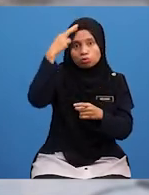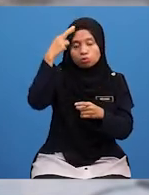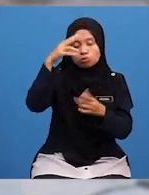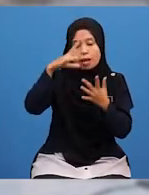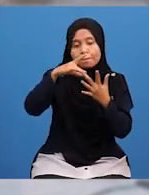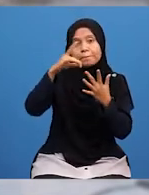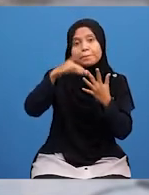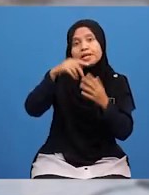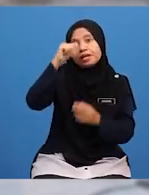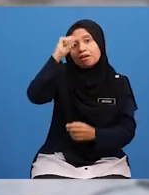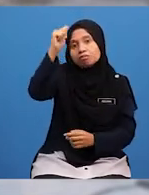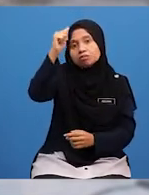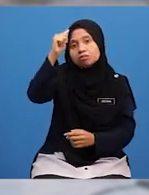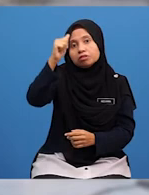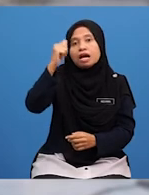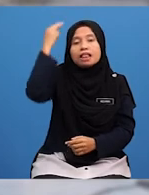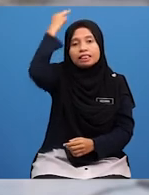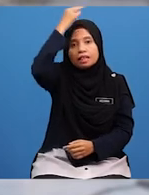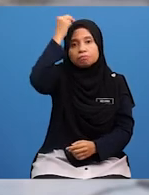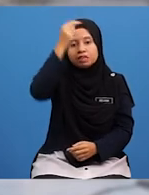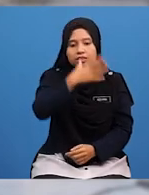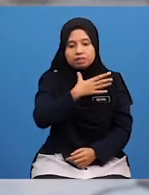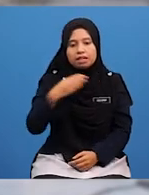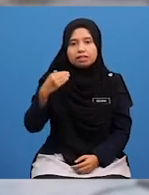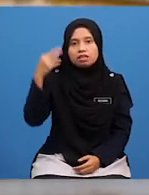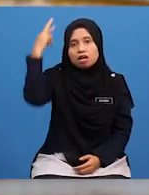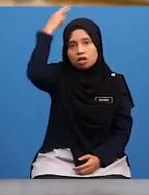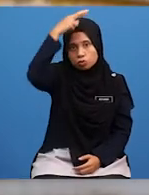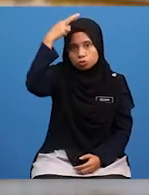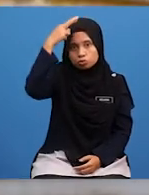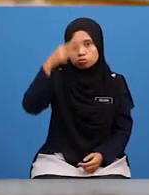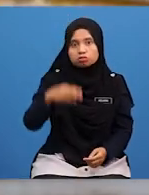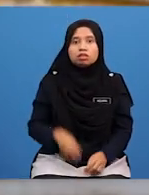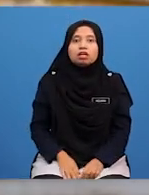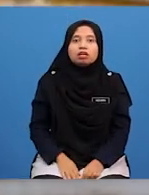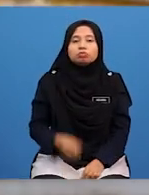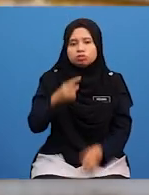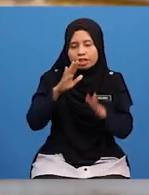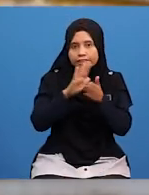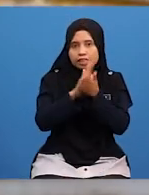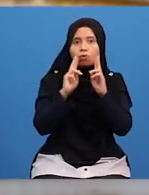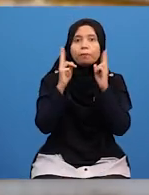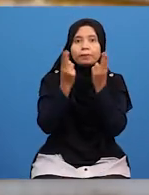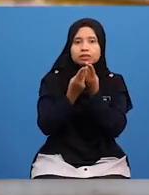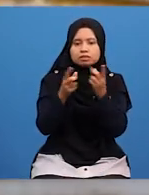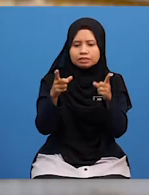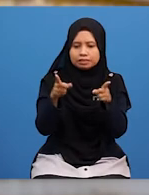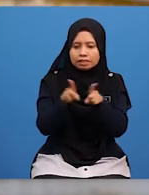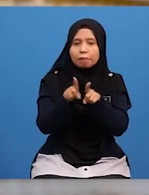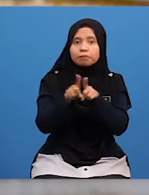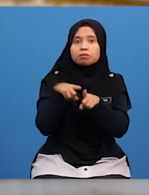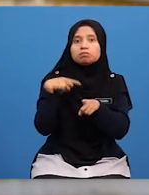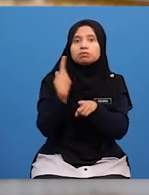insan pilihan Allah, iaitu para Nabi dan Rasul. Sebagai umatnya, marilah sama-sama